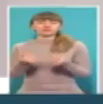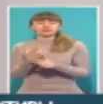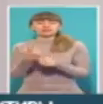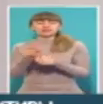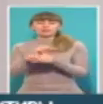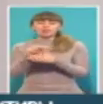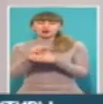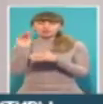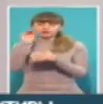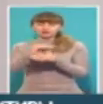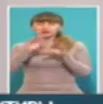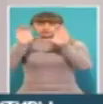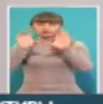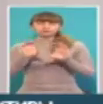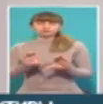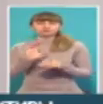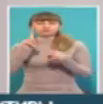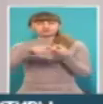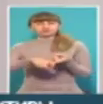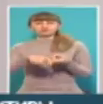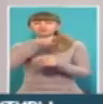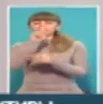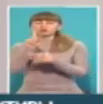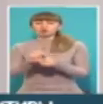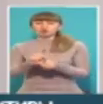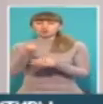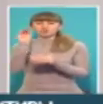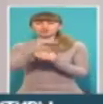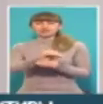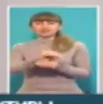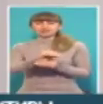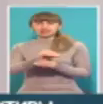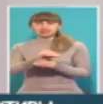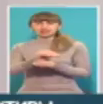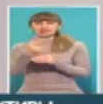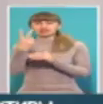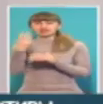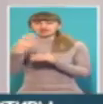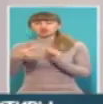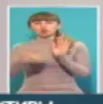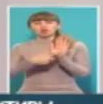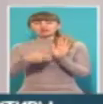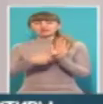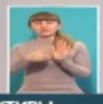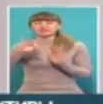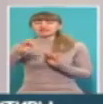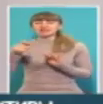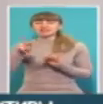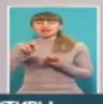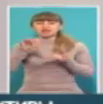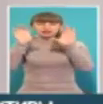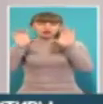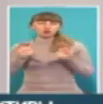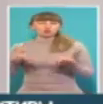Они касаются, например, того, что ввести в санкции 247 статей